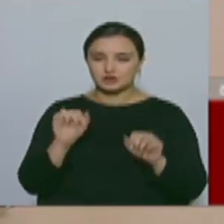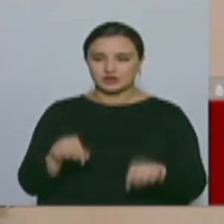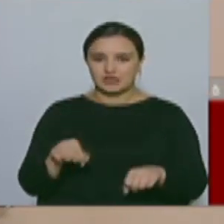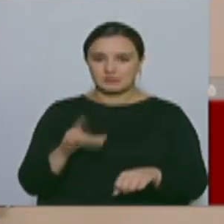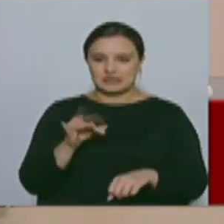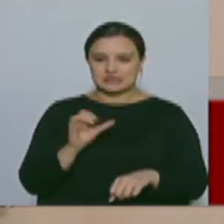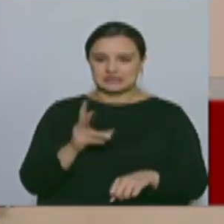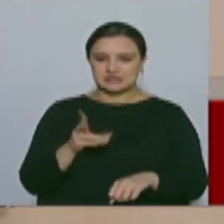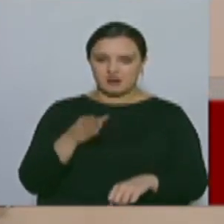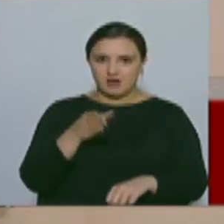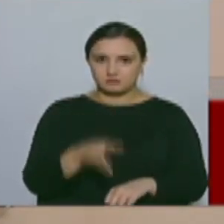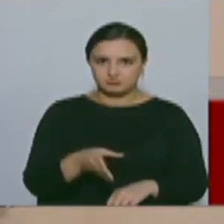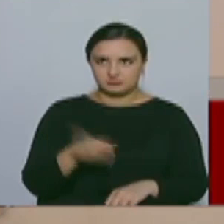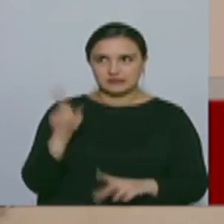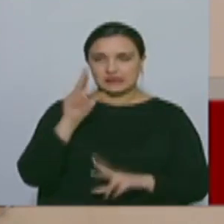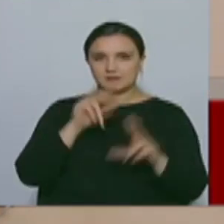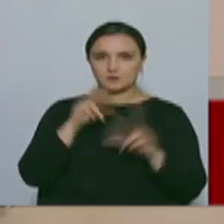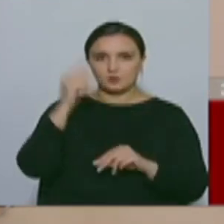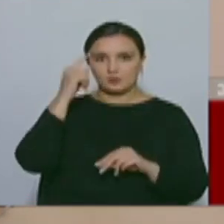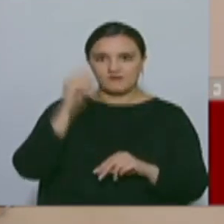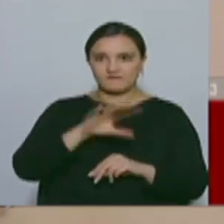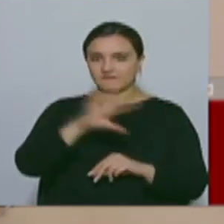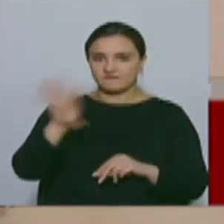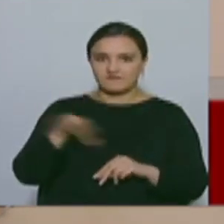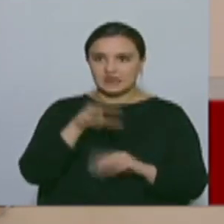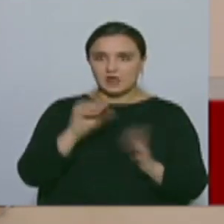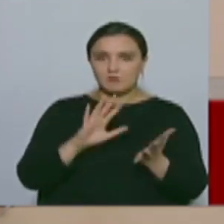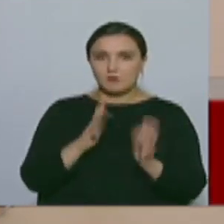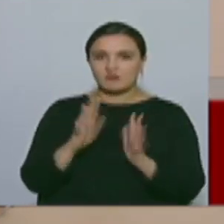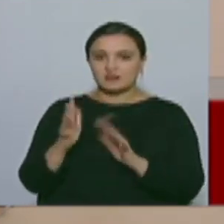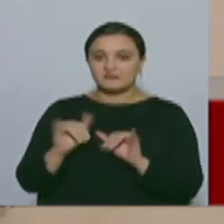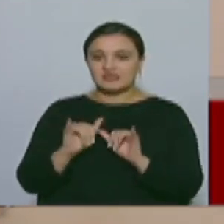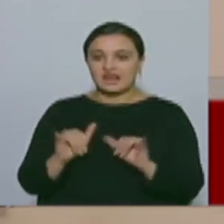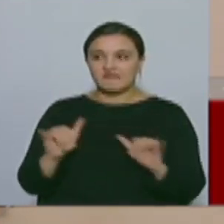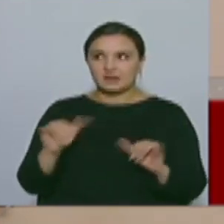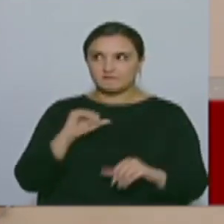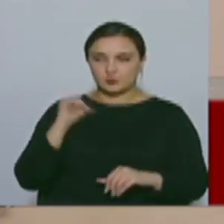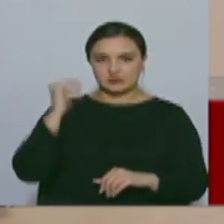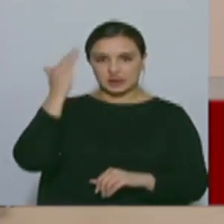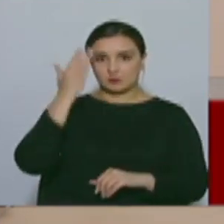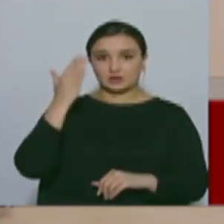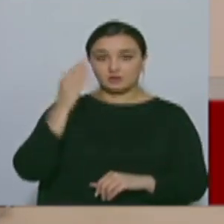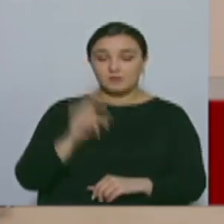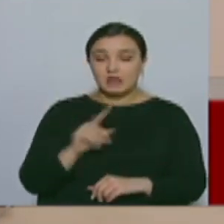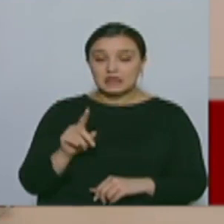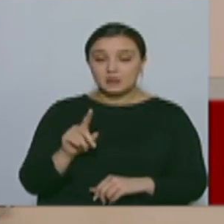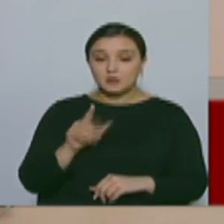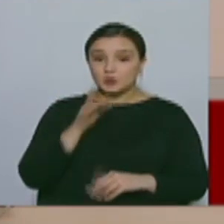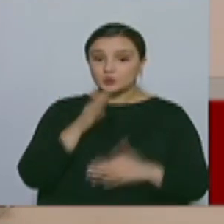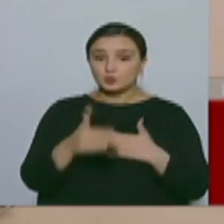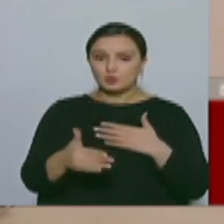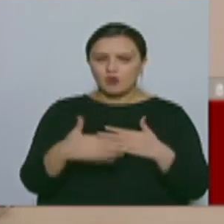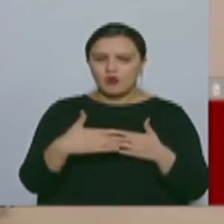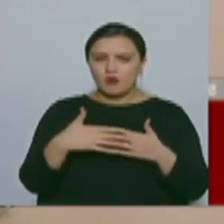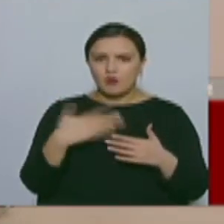და ფაქტობრივად გქონდეს იმედი რომ ყველა შესაძლო მოვლენების განვითარების ვერსია წარმოგიდგენია. მაგრამ რაღაც მომენტი დგება,